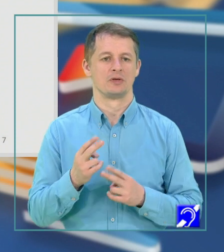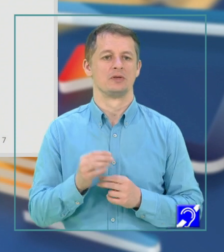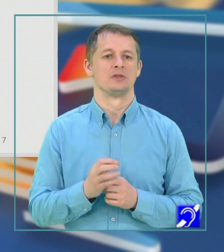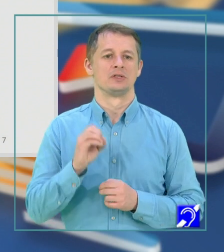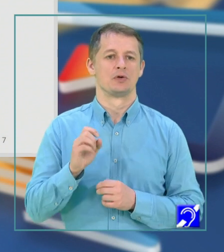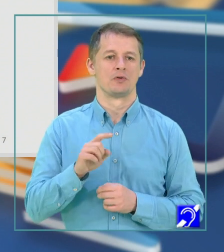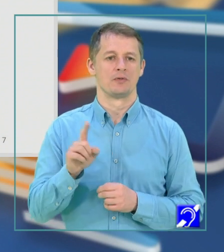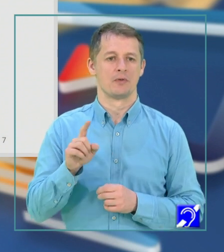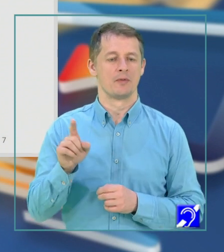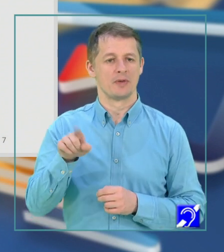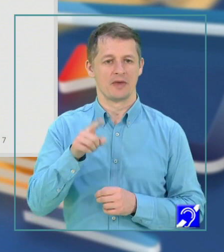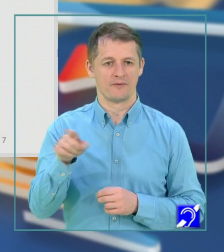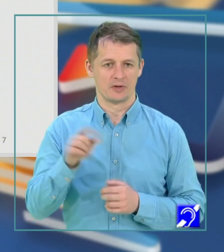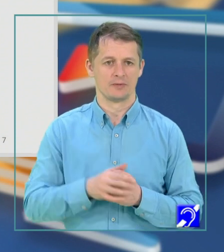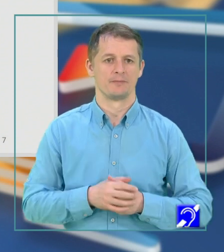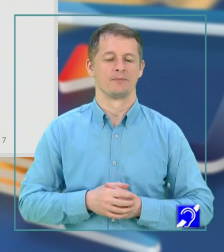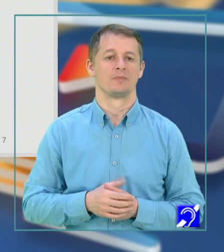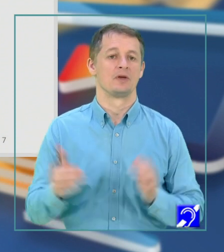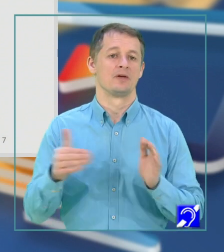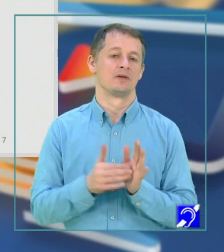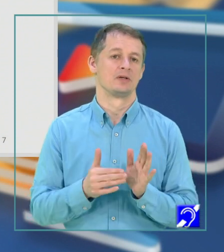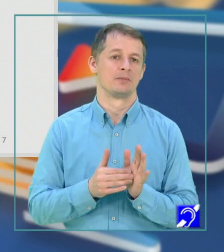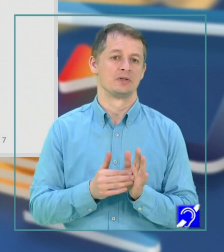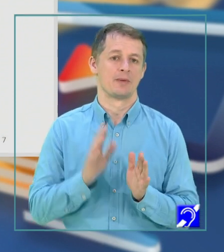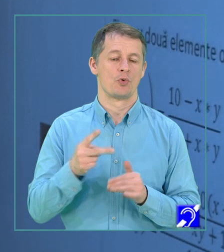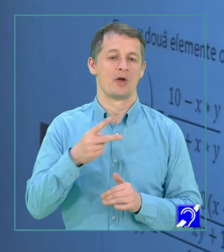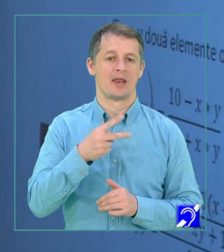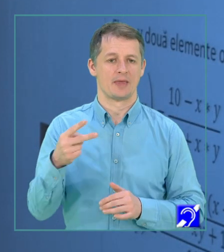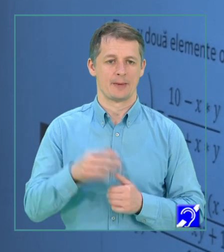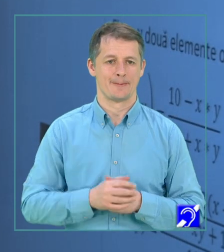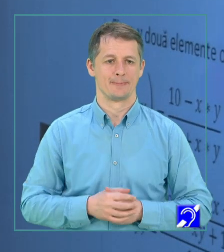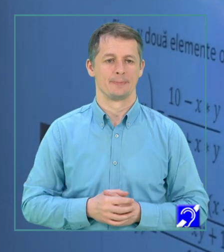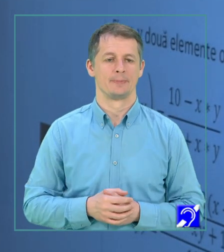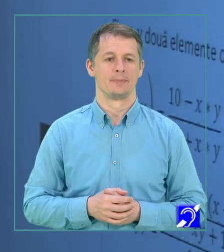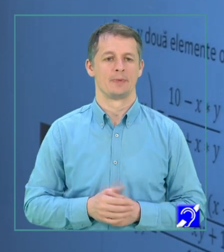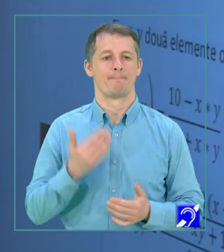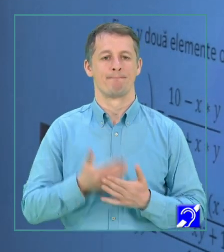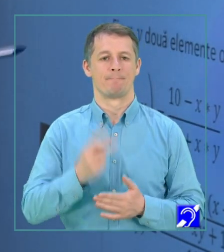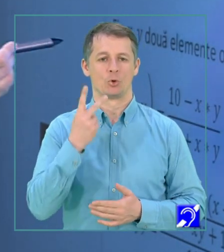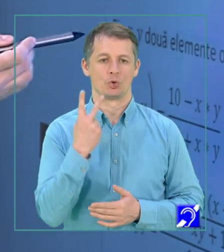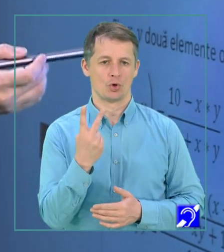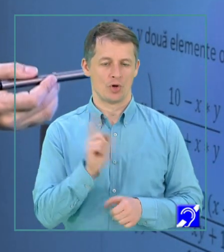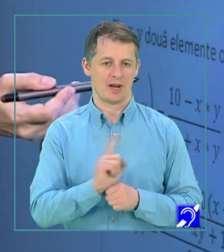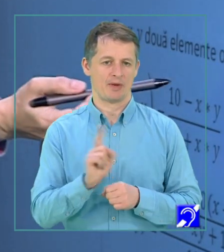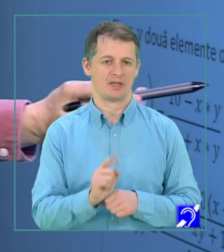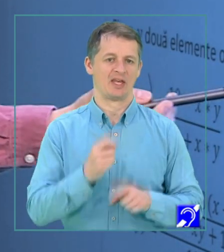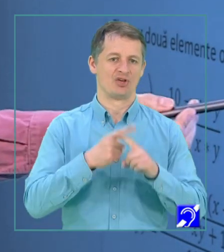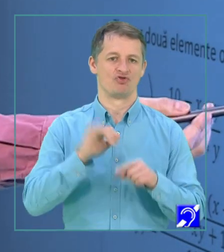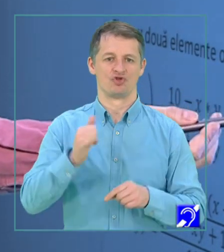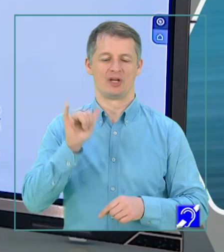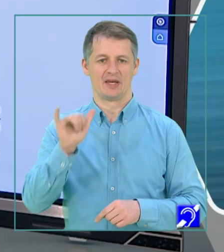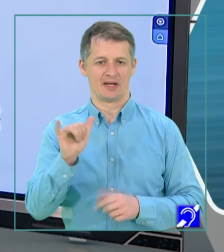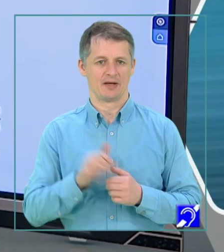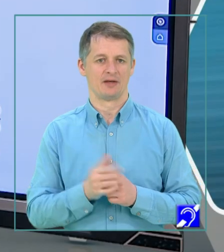cu o expresie dată trebuie să satisfacă o egalitate. Pentru două elemente x și y din